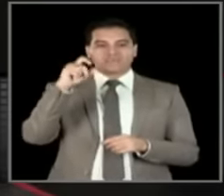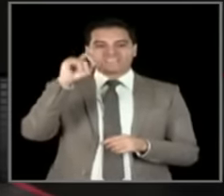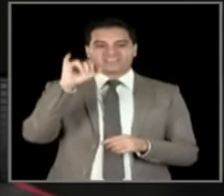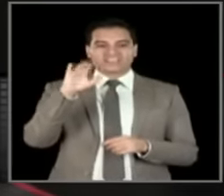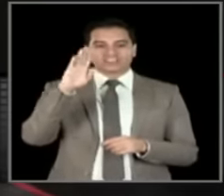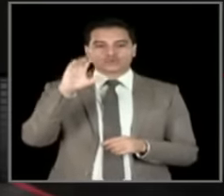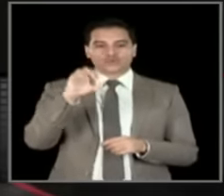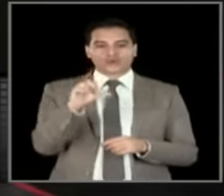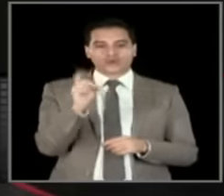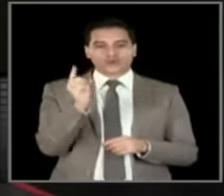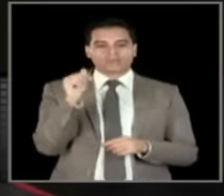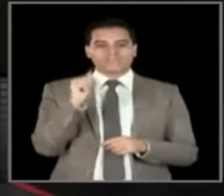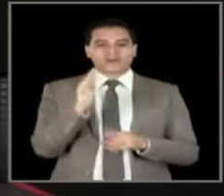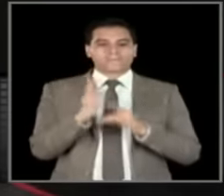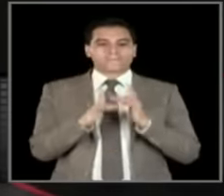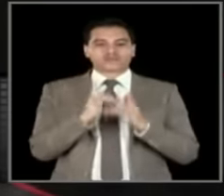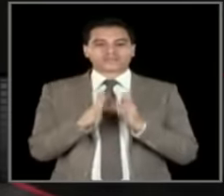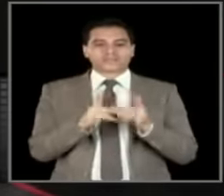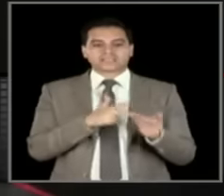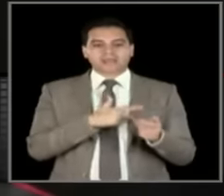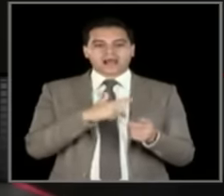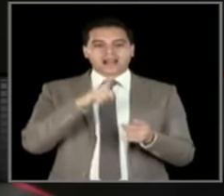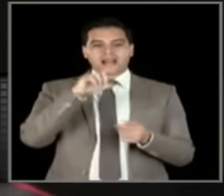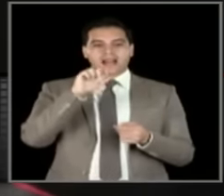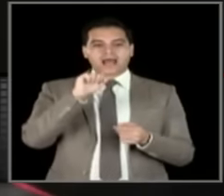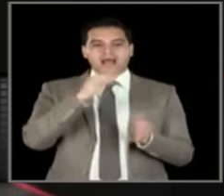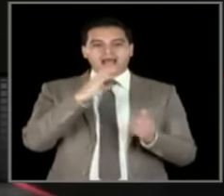في مسلسل لا كاسا دي بابيل، فمن هو؟